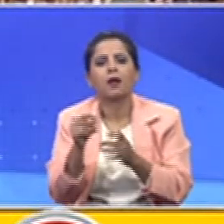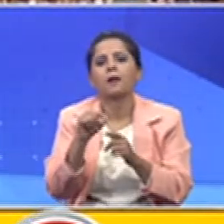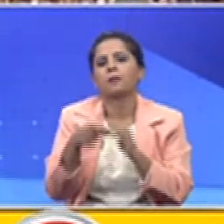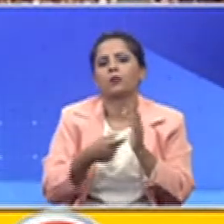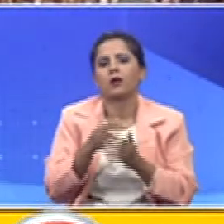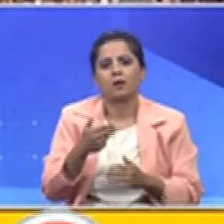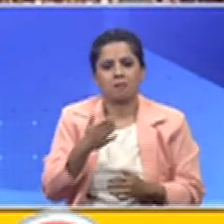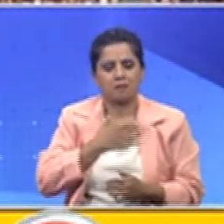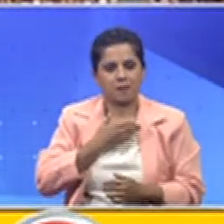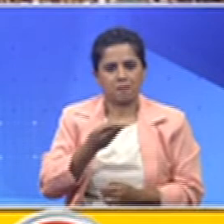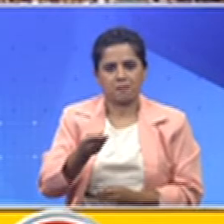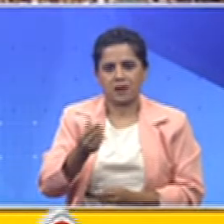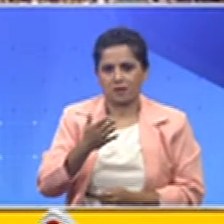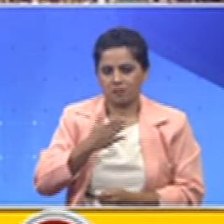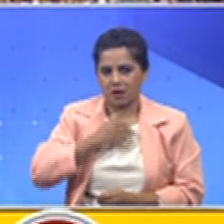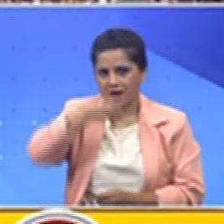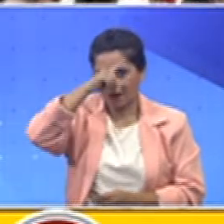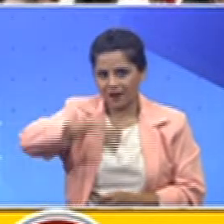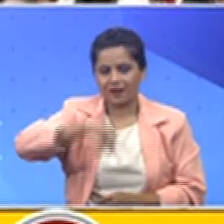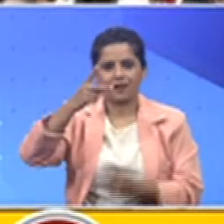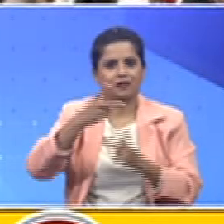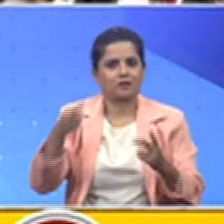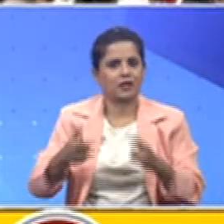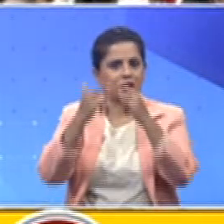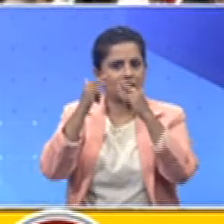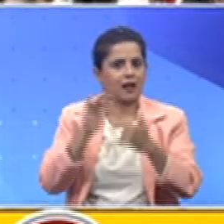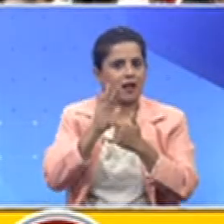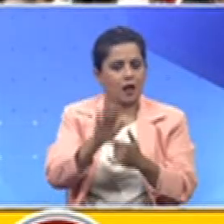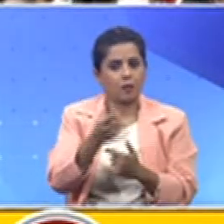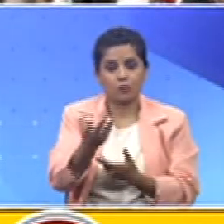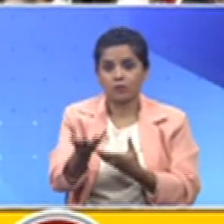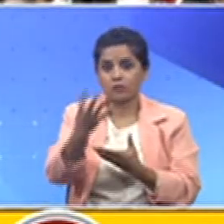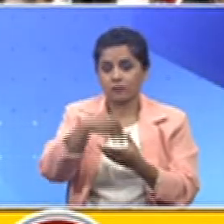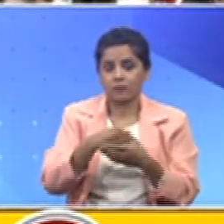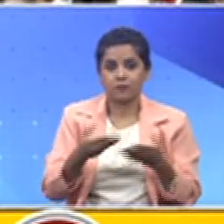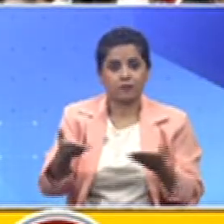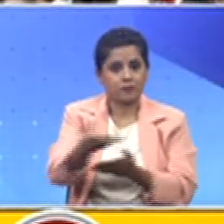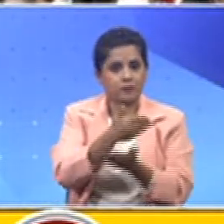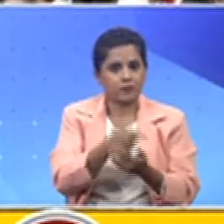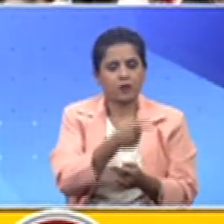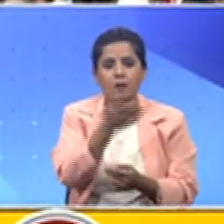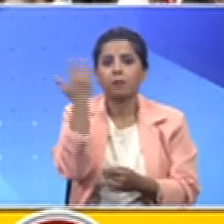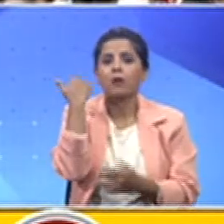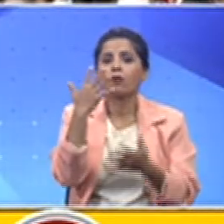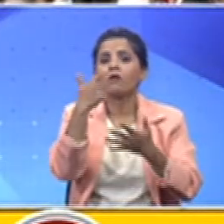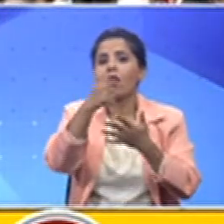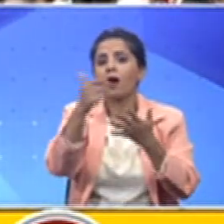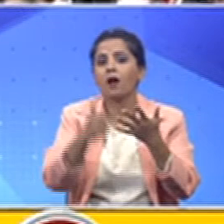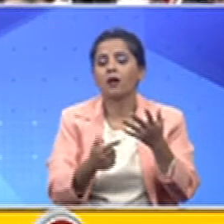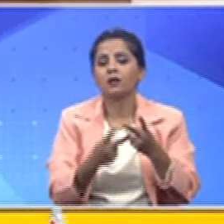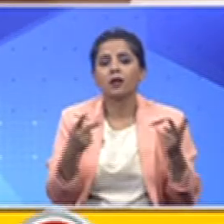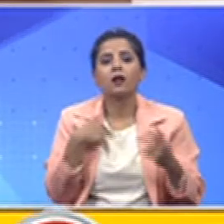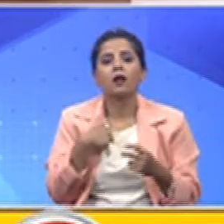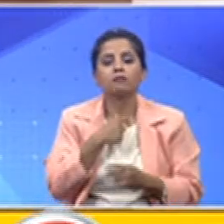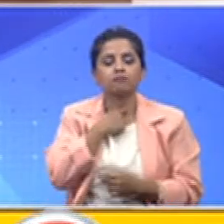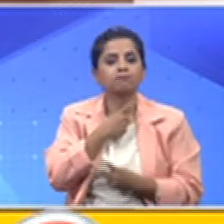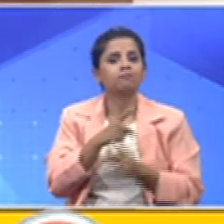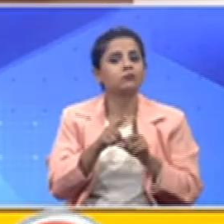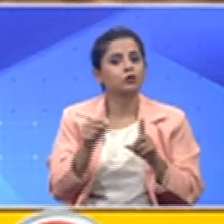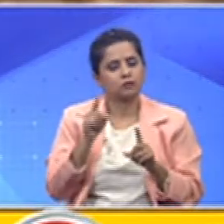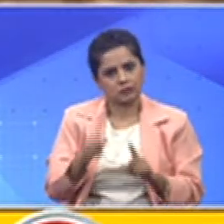मेरी माटी मेरा देश अभियान में हिस्सा लेकर हम इन पंच प्राणों को पूरा करने की शपथ भी